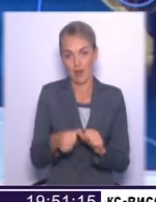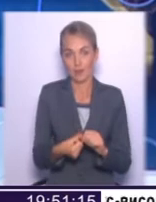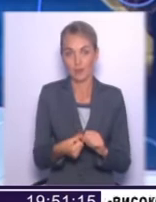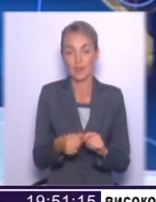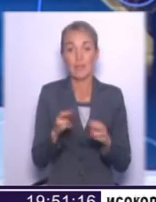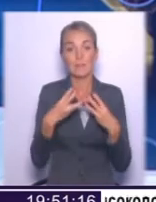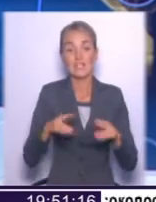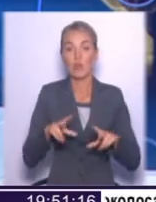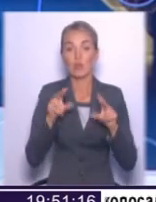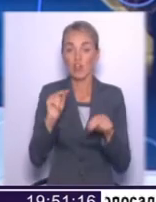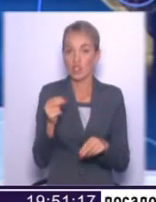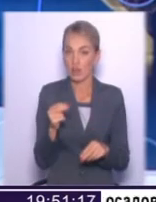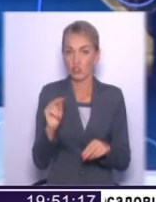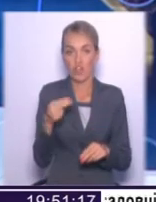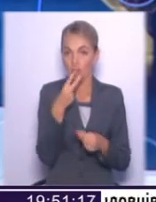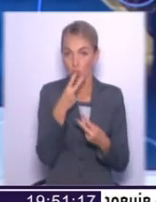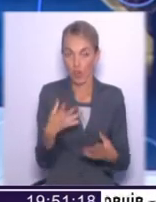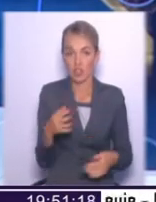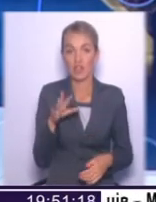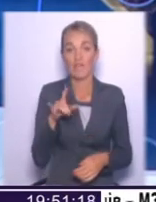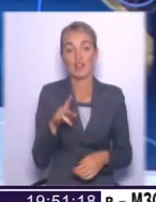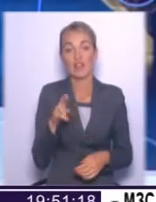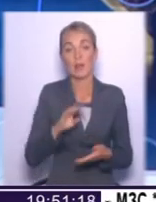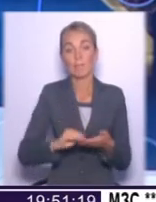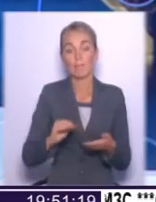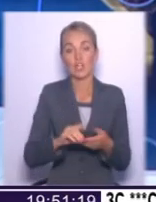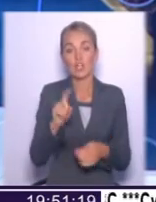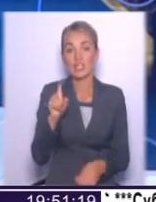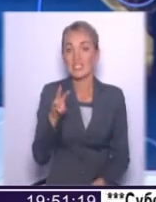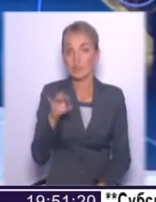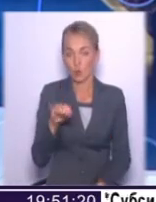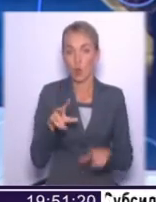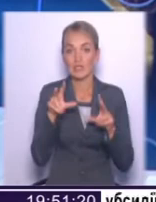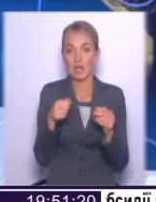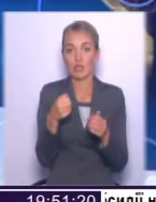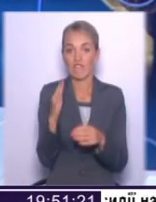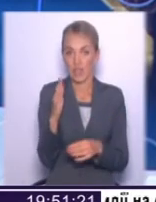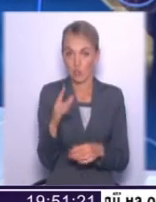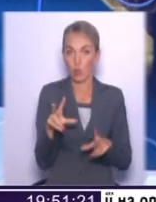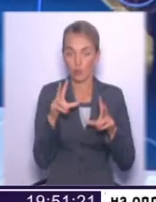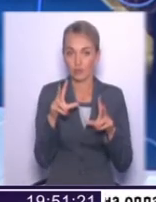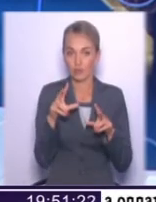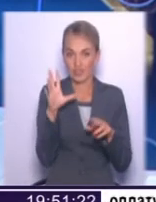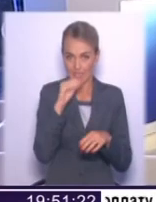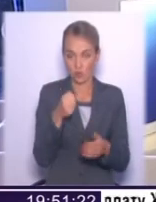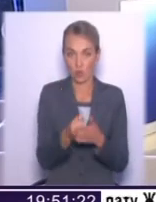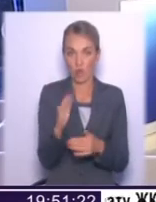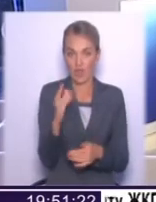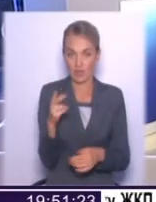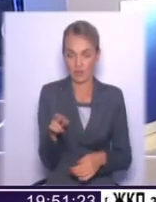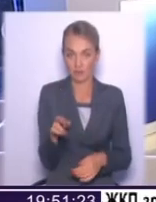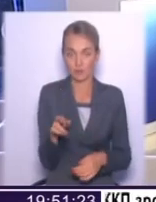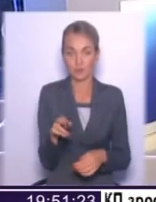ми його не побачили. Ви, як пише ЗМІ, обіцяєте у вересні. Правильно, встигнете до вересня підготувати? Дивіться, я б хотів дещо